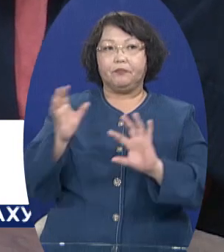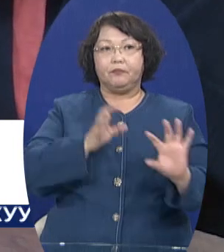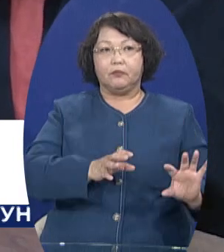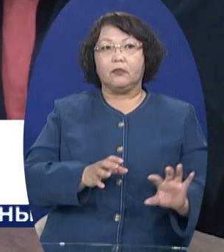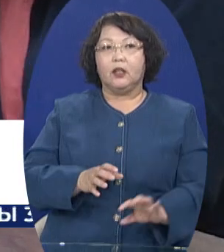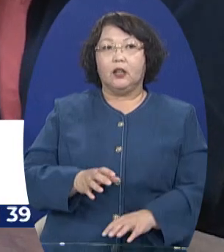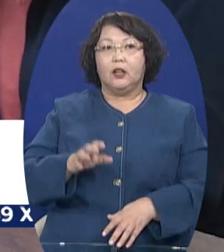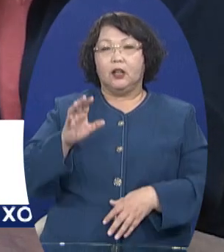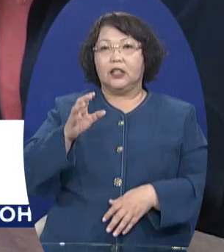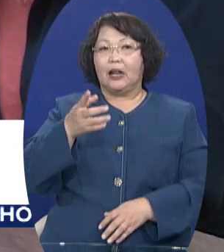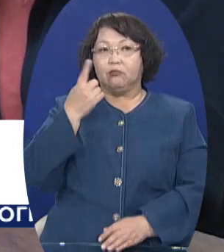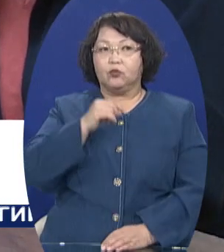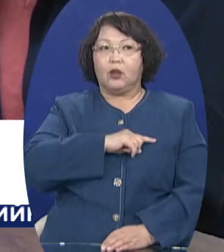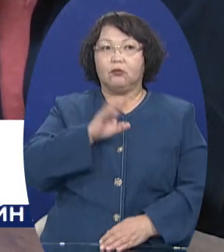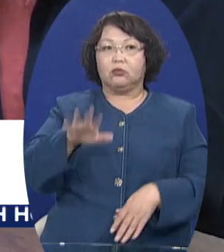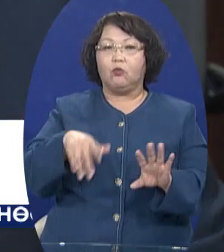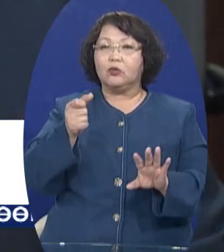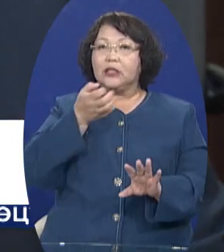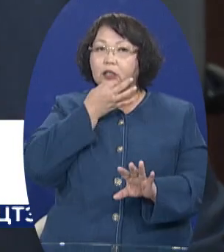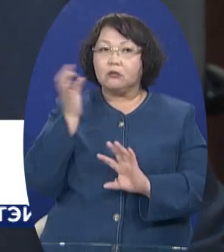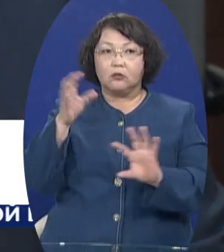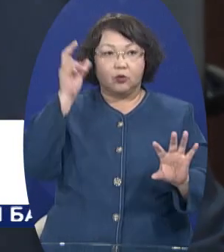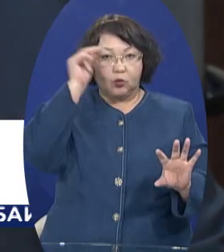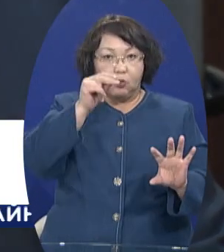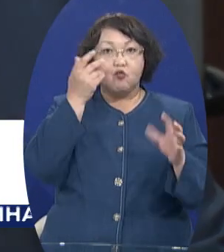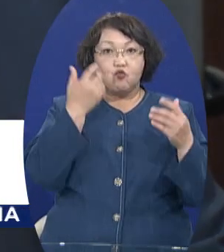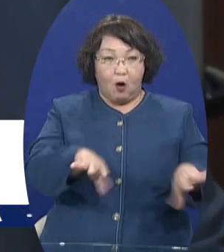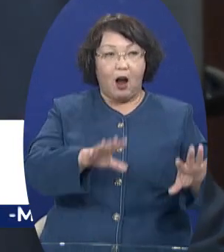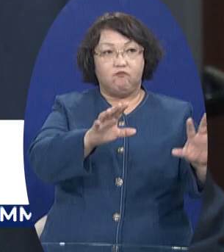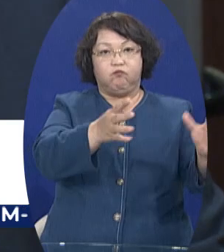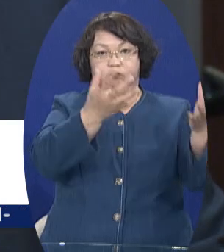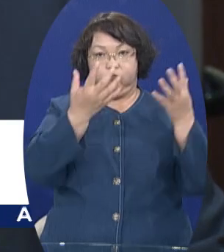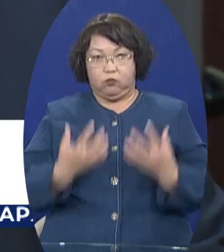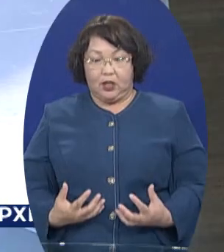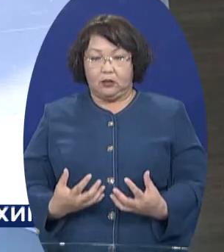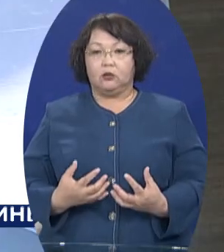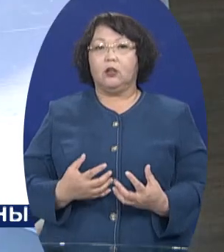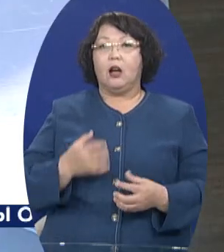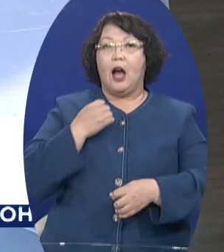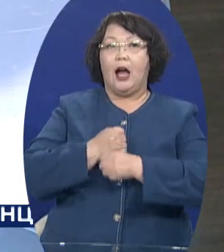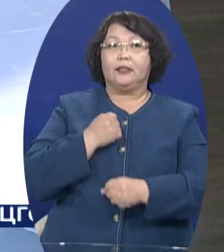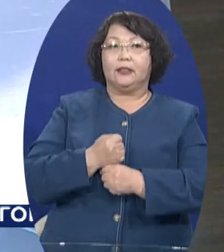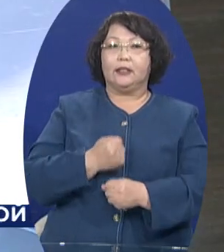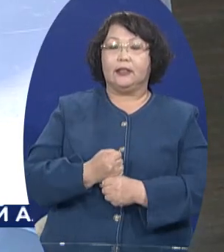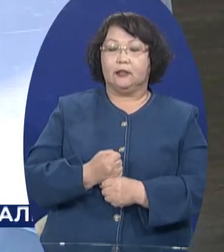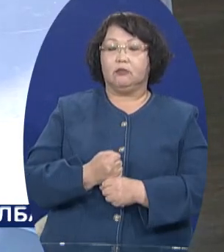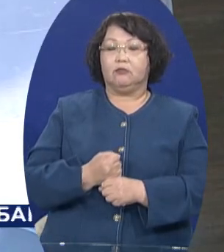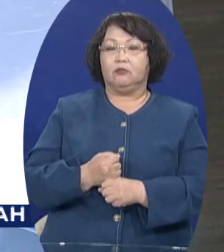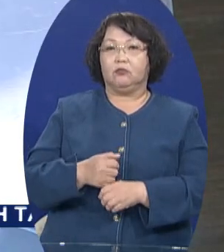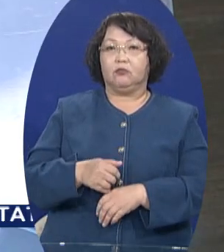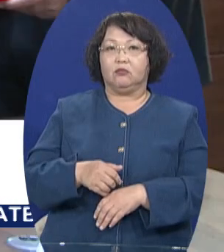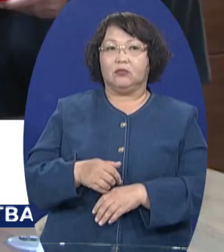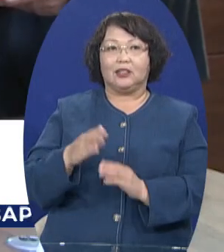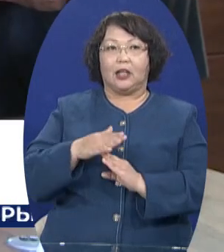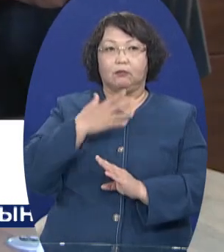багтааж 15 хүнээ явуулах. За ирсний дараах энэ сургалтанд хамрагдсан хүмүүс маань ажлын байрн дээрээ доктор сурчлалтад ажиллах, яг Монгол улсад шинээр юм